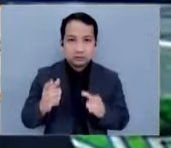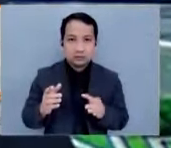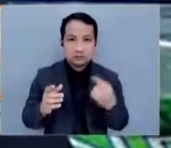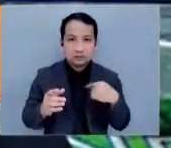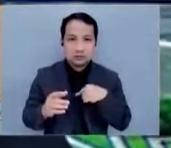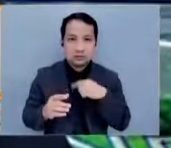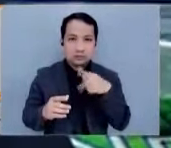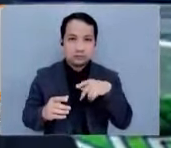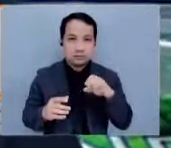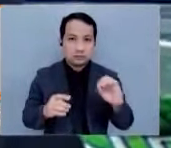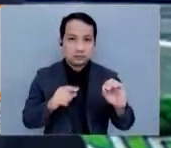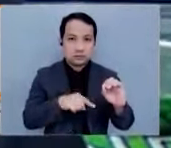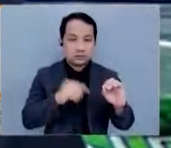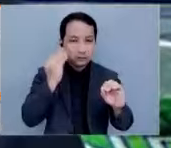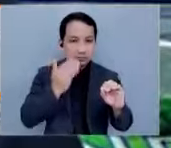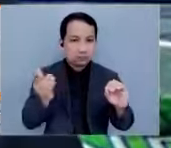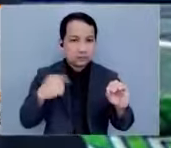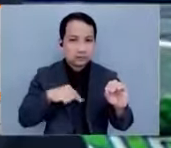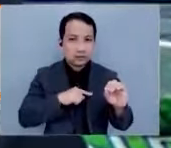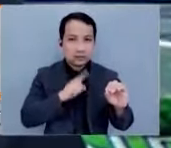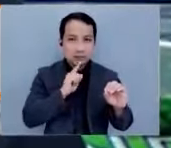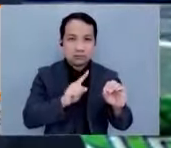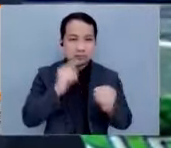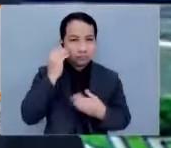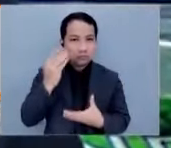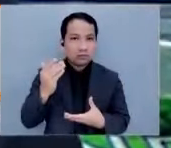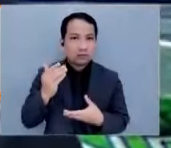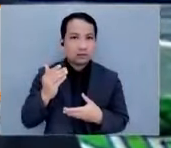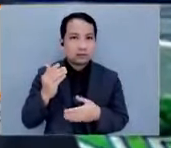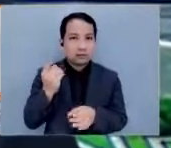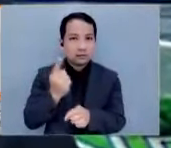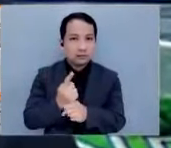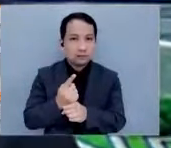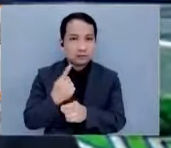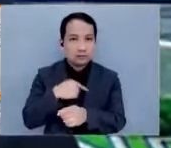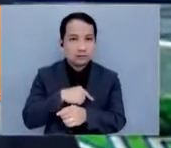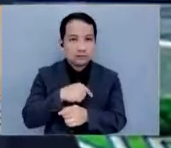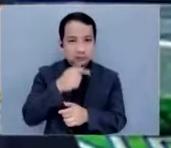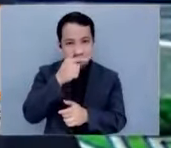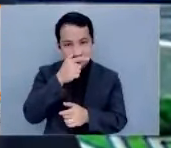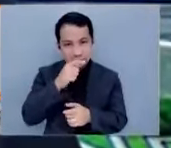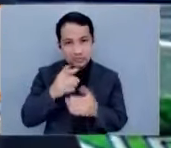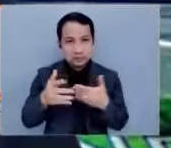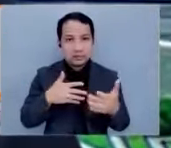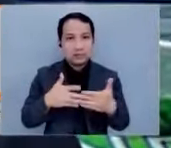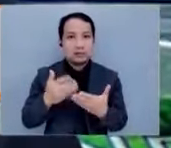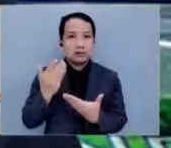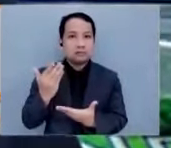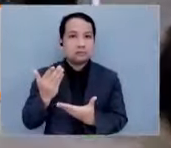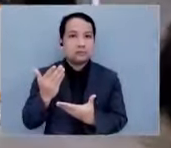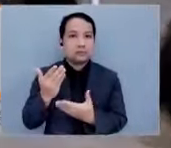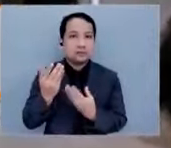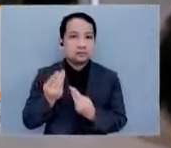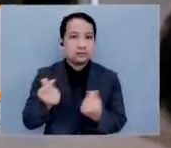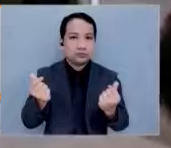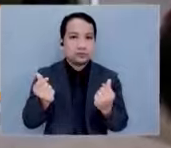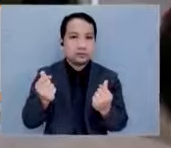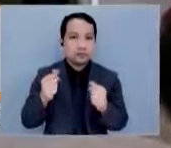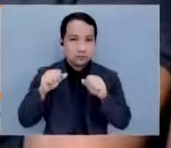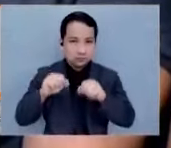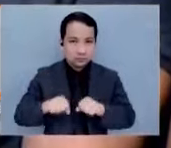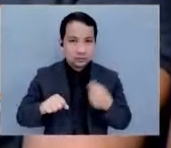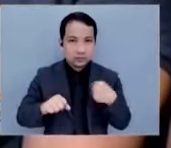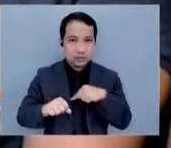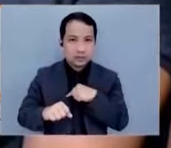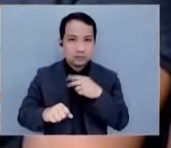earlier, and according to them ay pinag-aakala na po ng kanilang legal officers what are the legal remedies available for the PNP